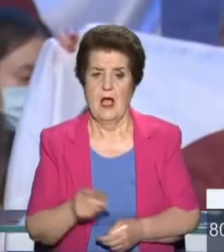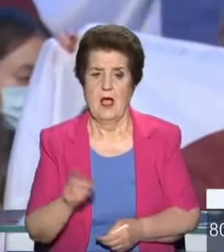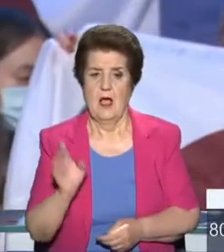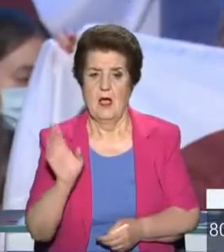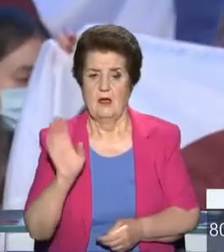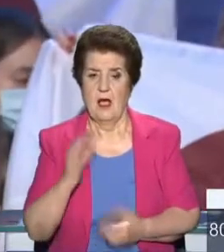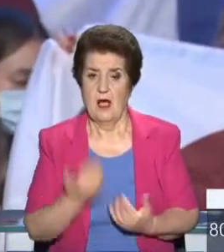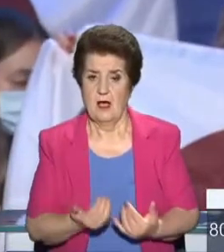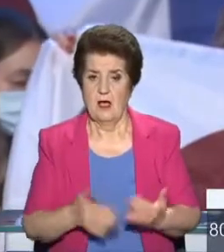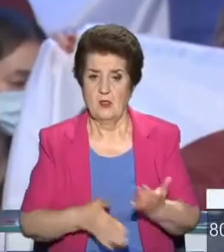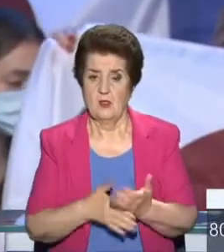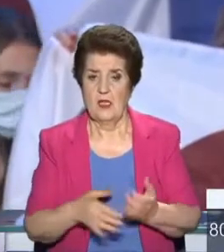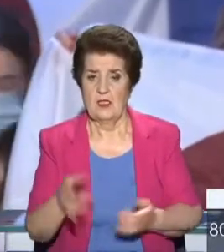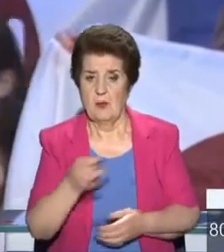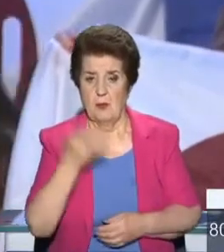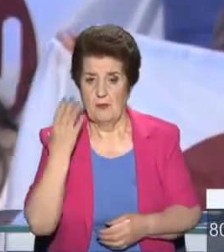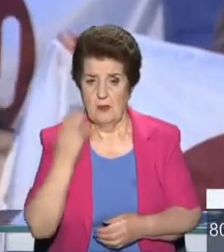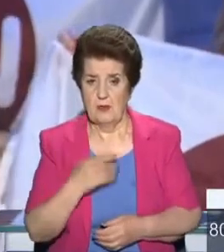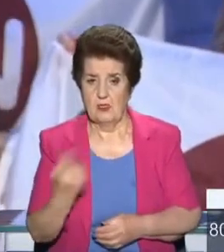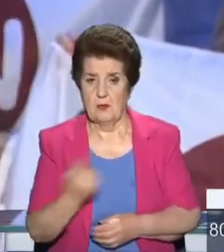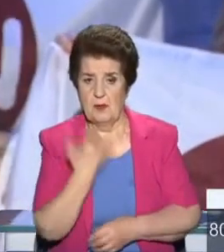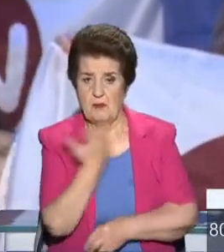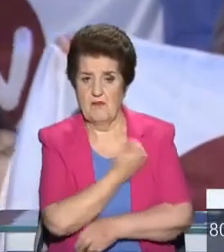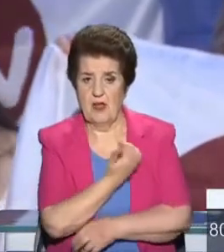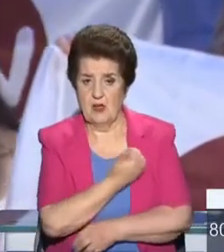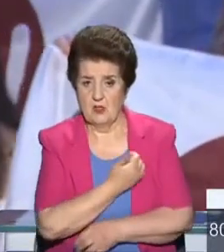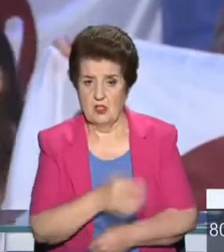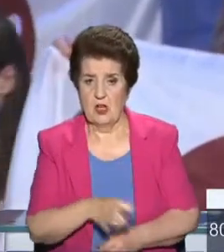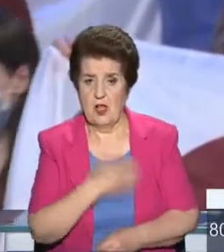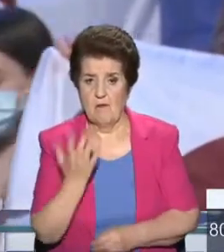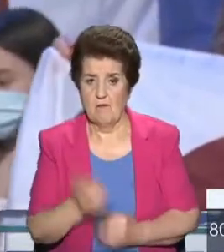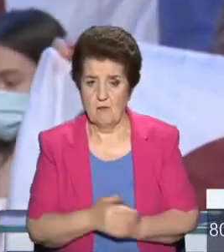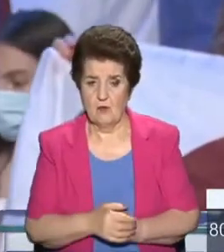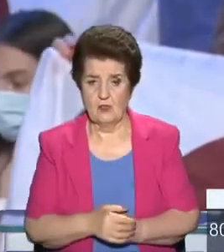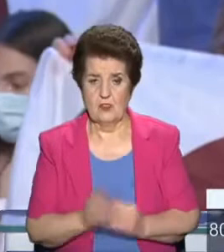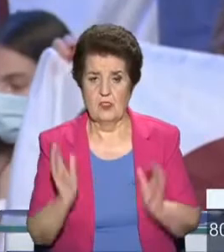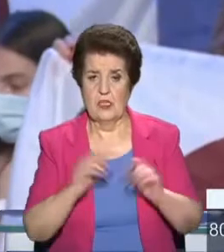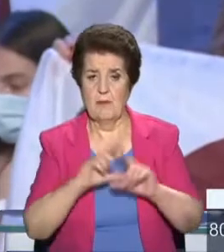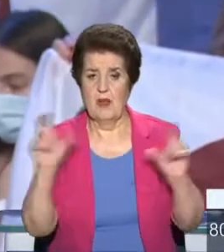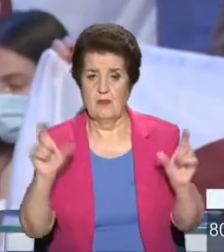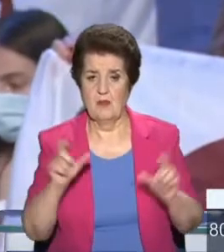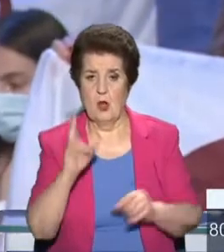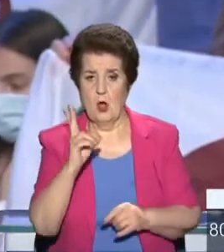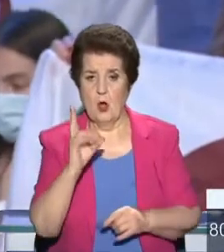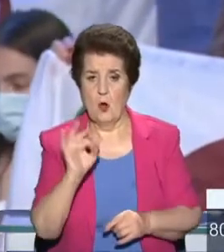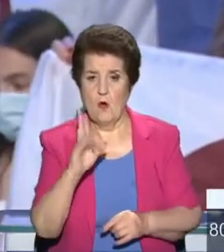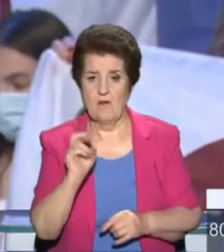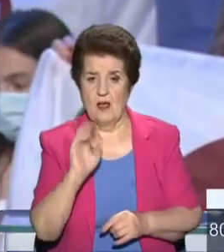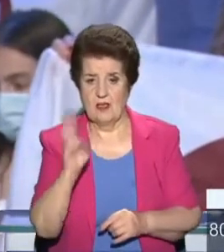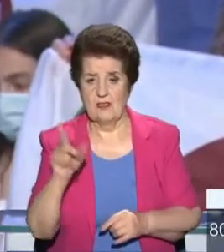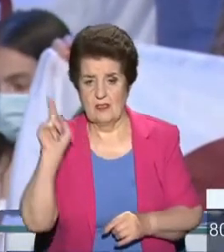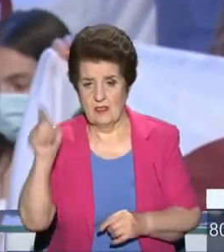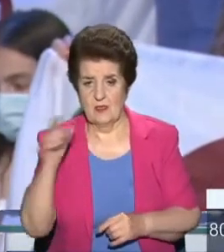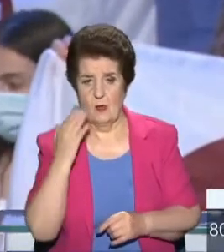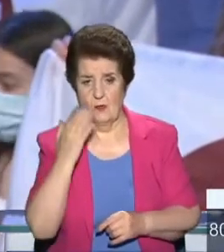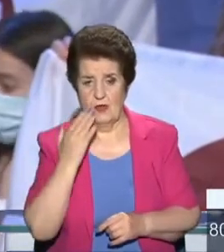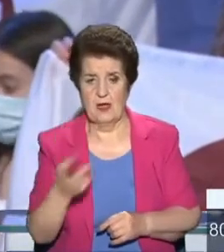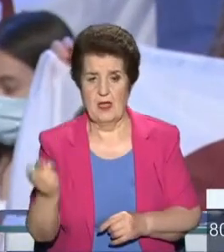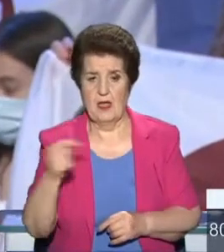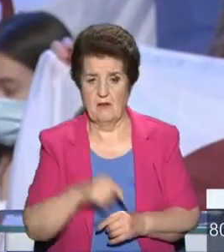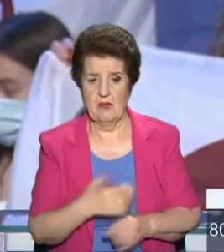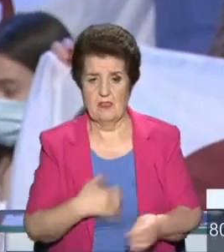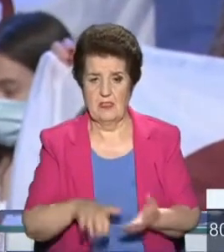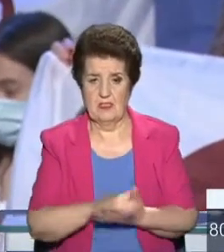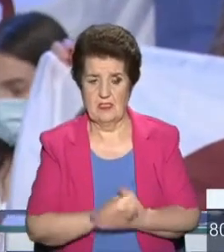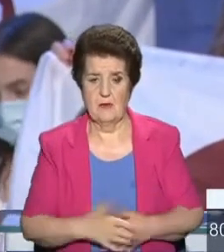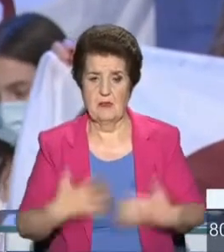a ajutat Republica Moldova și primele vaccinuri au venit a venit nu de pe platforma Kovacs Dar din România noi credem pentru conectarea sistemul